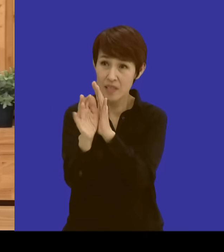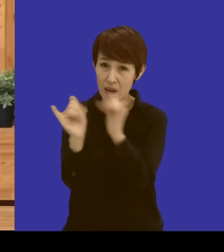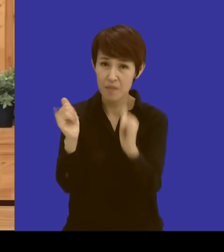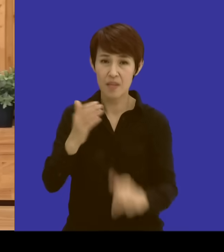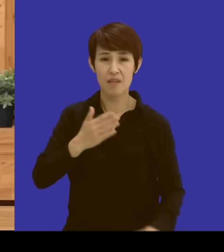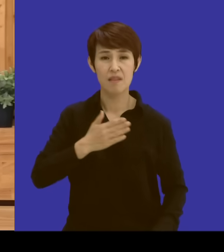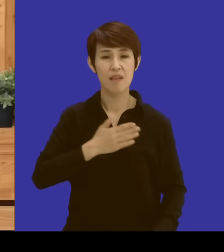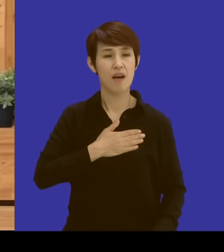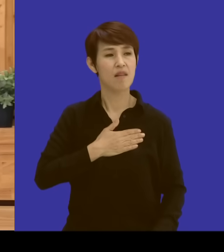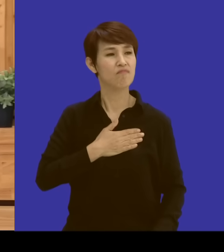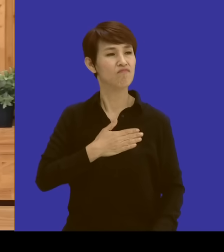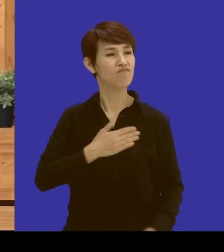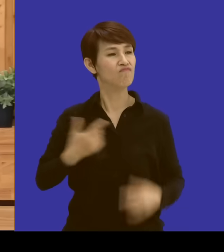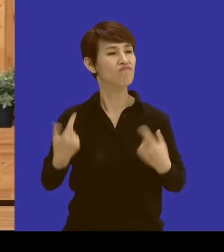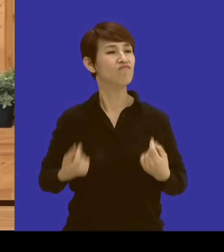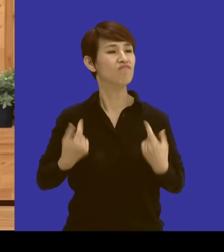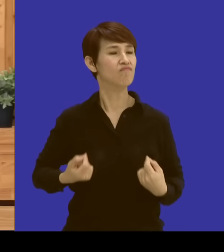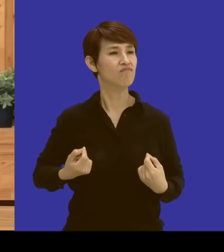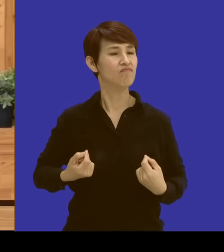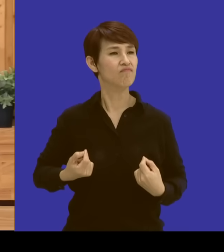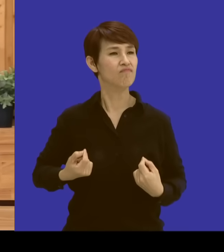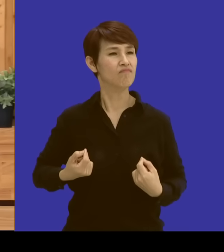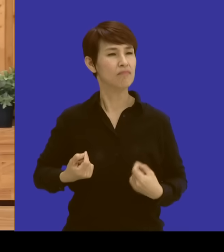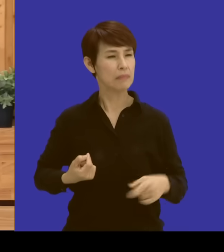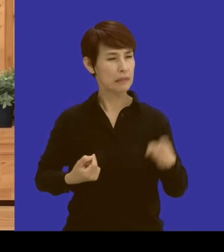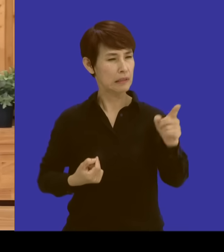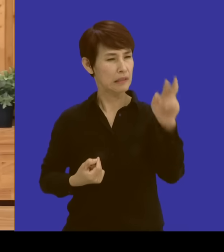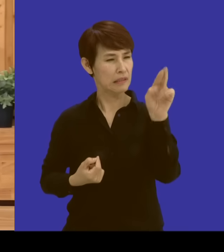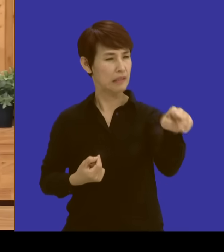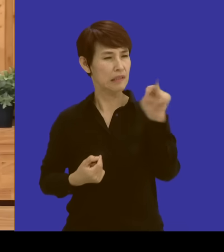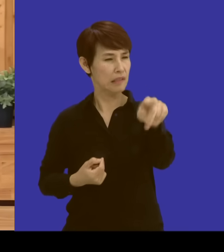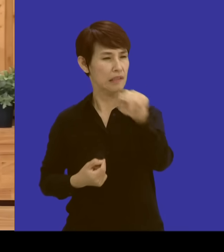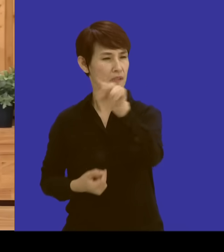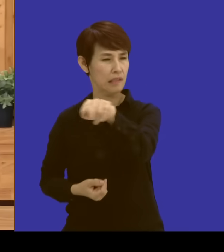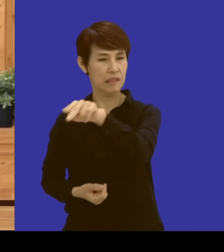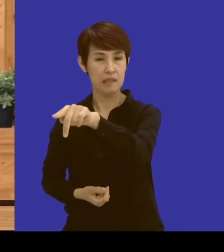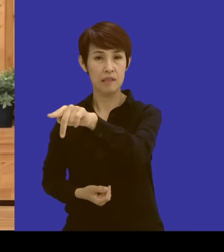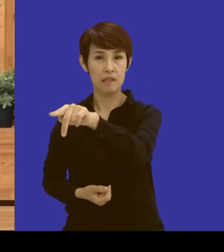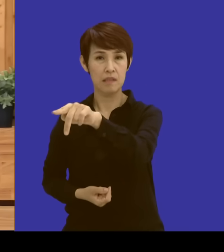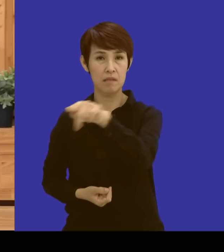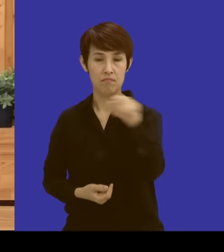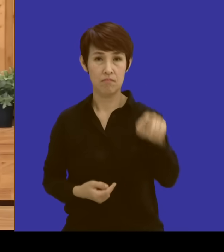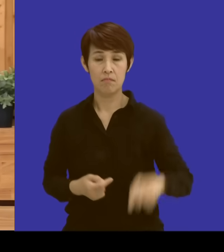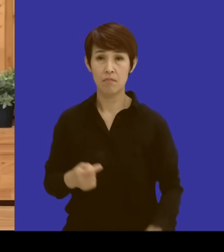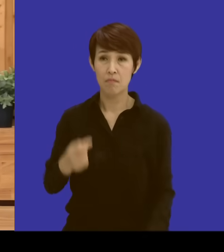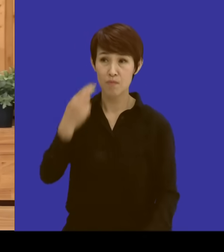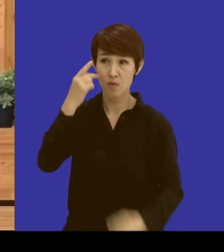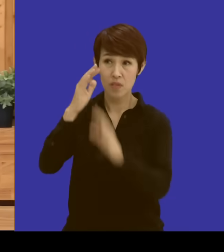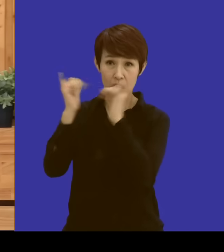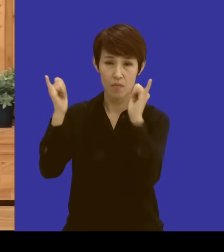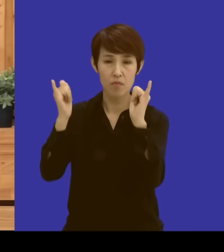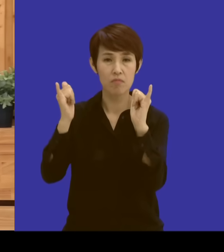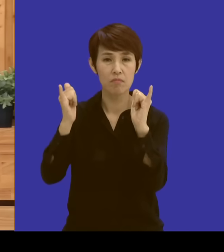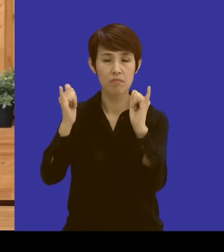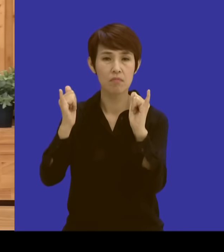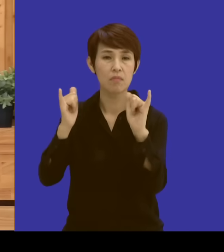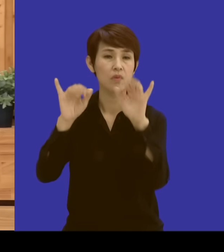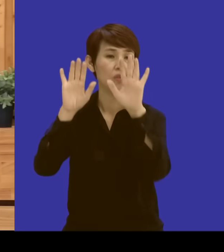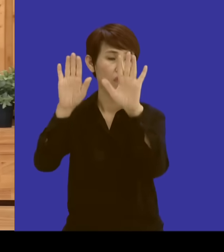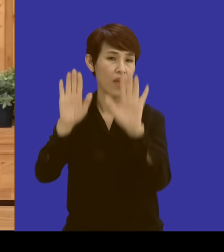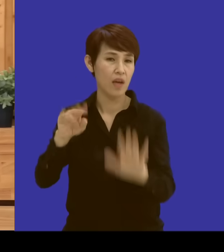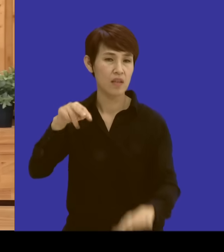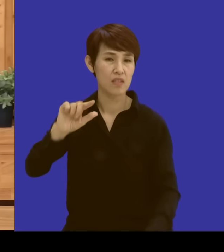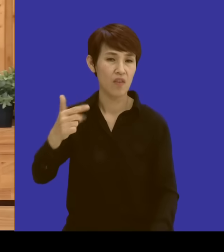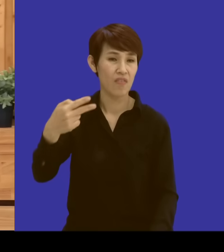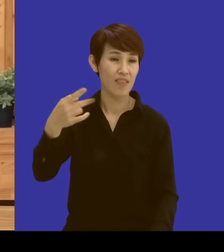신앙이 항상 정답이잖아요. 네. 그러니까 내 기준으로 자꾸 누군가를 판단하다 보니까 미국 사람들은 그냥 썬데이로 통일이 돼 있어요.